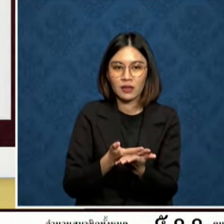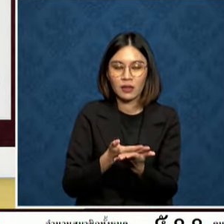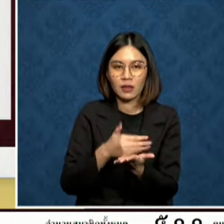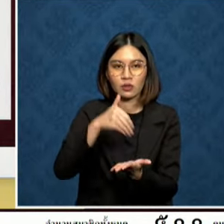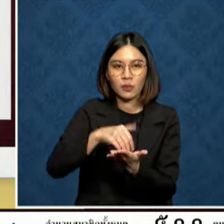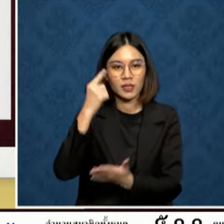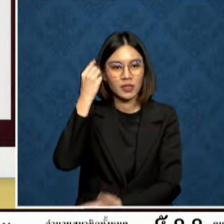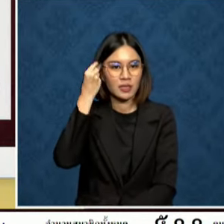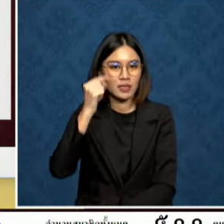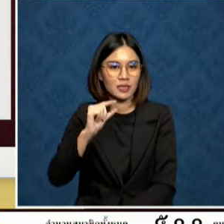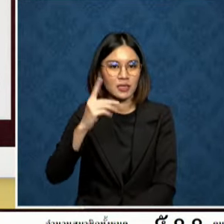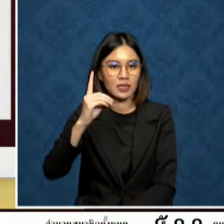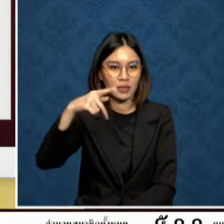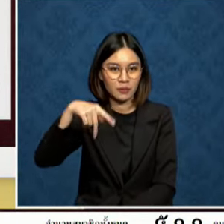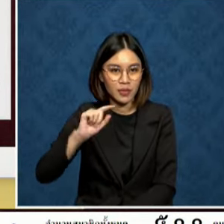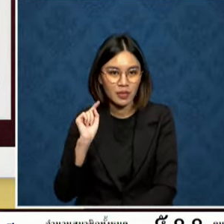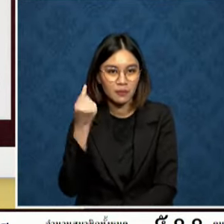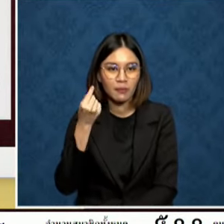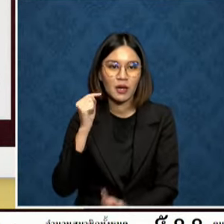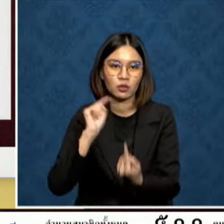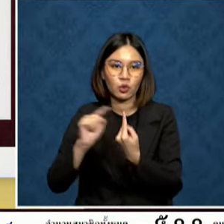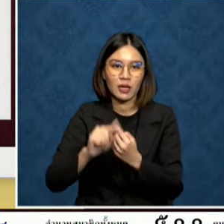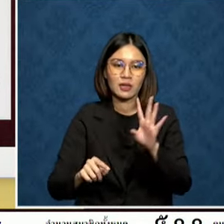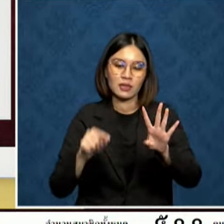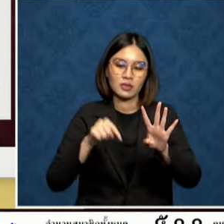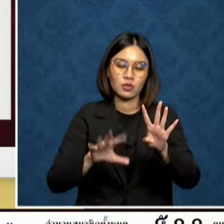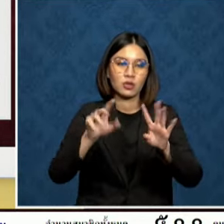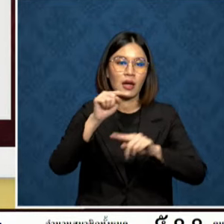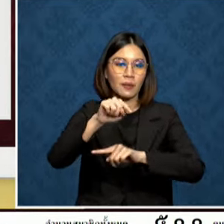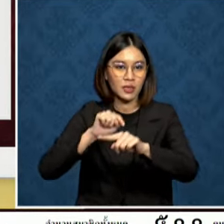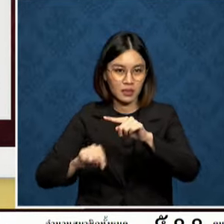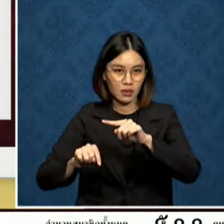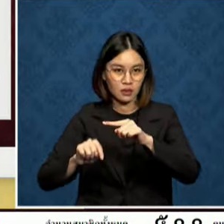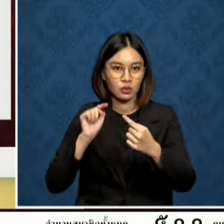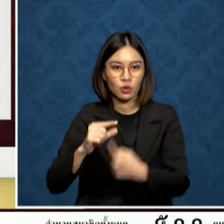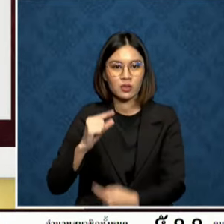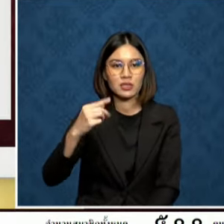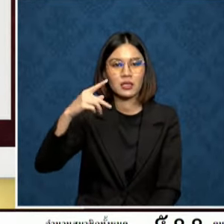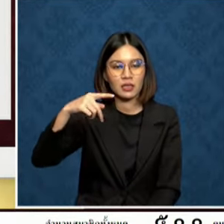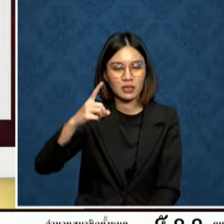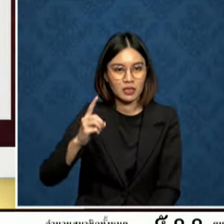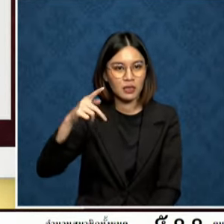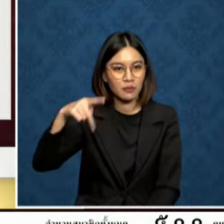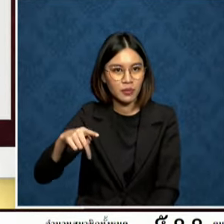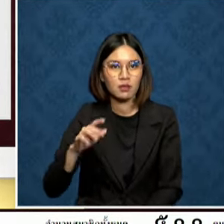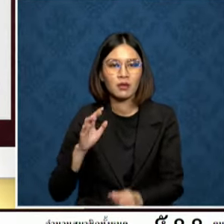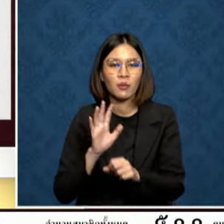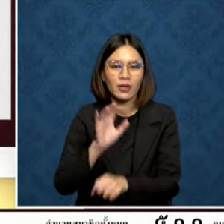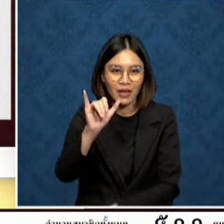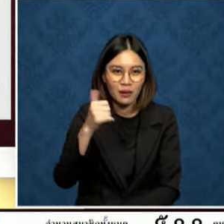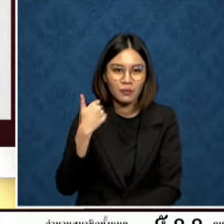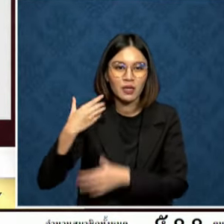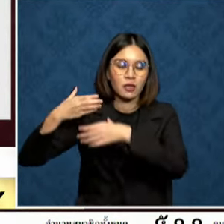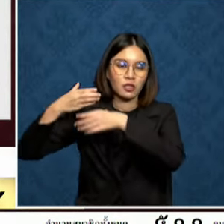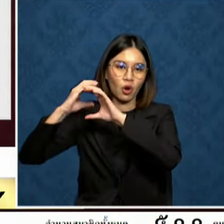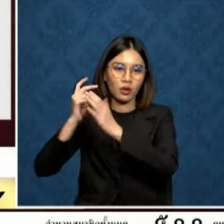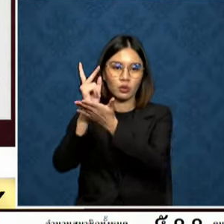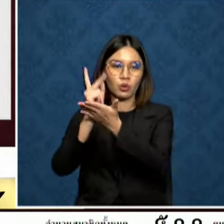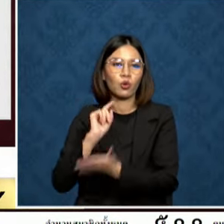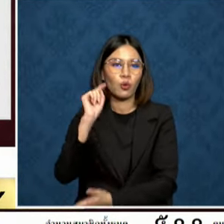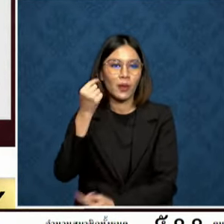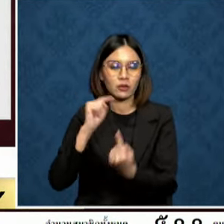มีการคำนวณ GDPใหม่นะคะจะอยู่ที่4.5%ของ GDPค่ะและไม่พอค่ะย้อนกลับไปกู้ใหม่